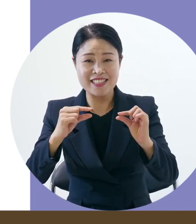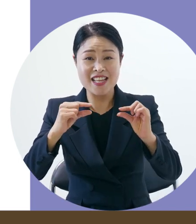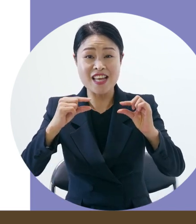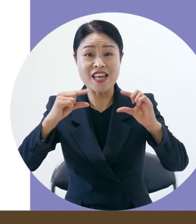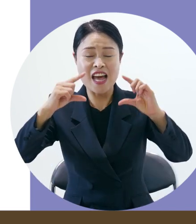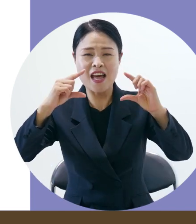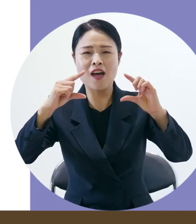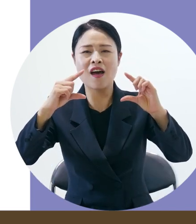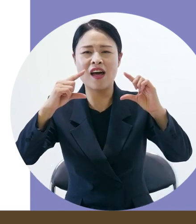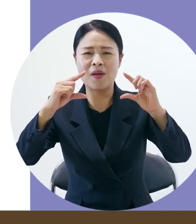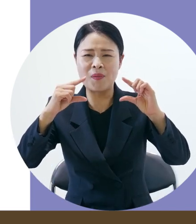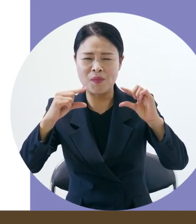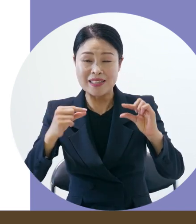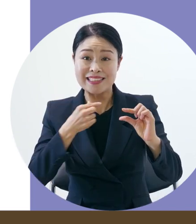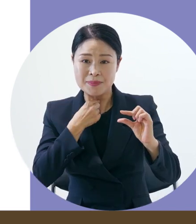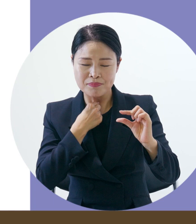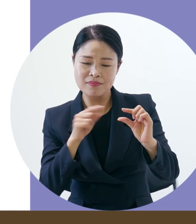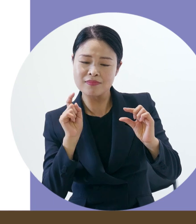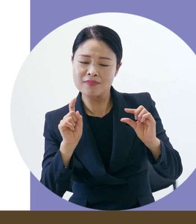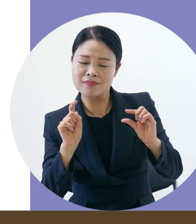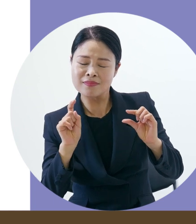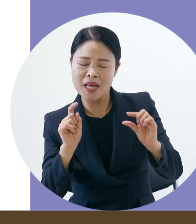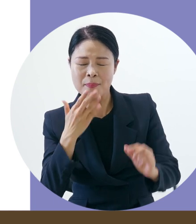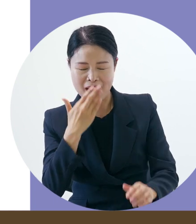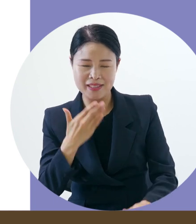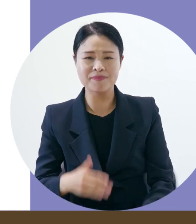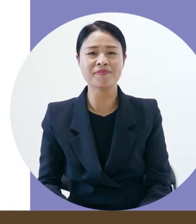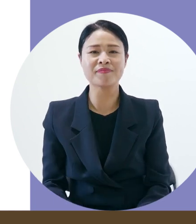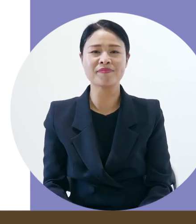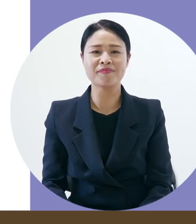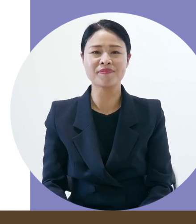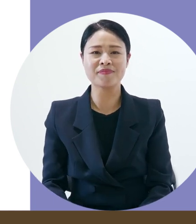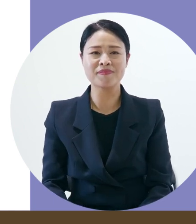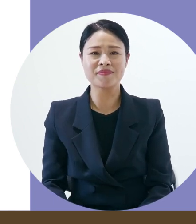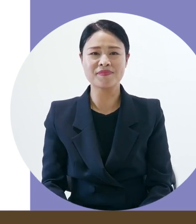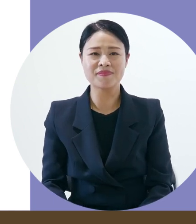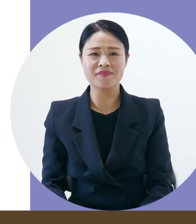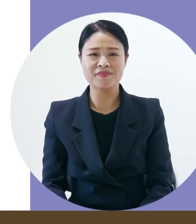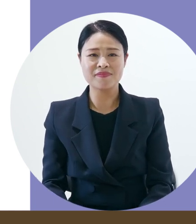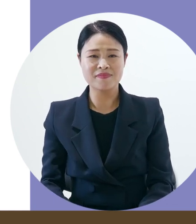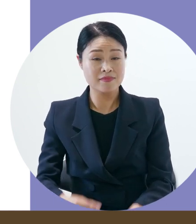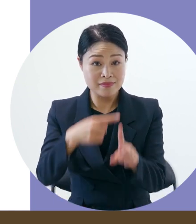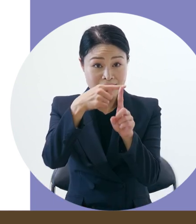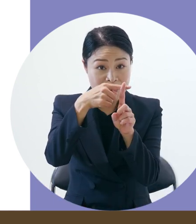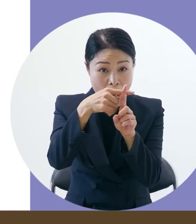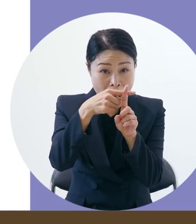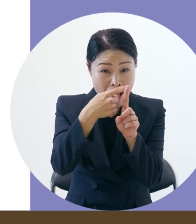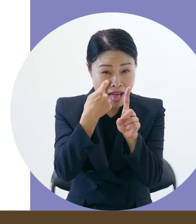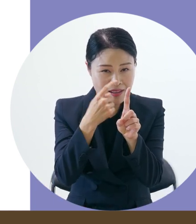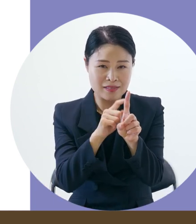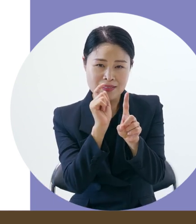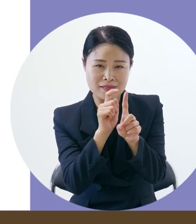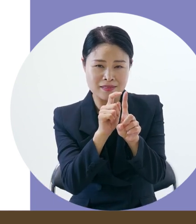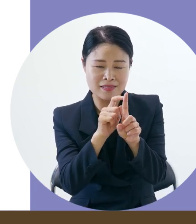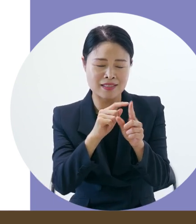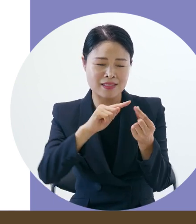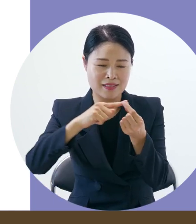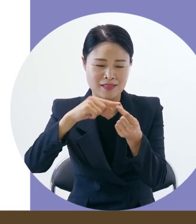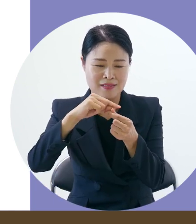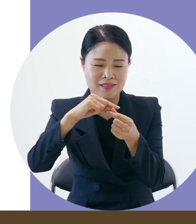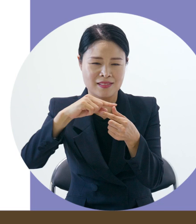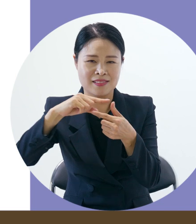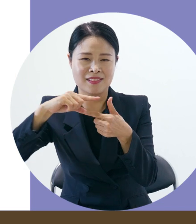크게 또는 작게 하고 싶을 때 눌러보세요. 더하기 버튼을 누르면 글자가 커져요.